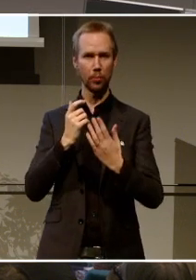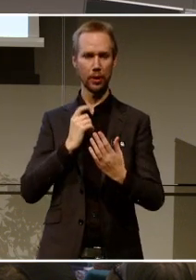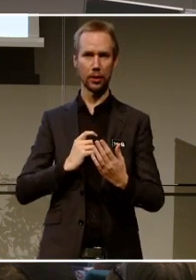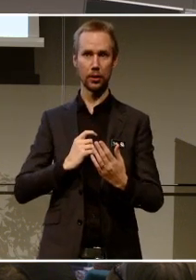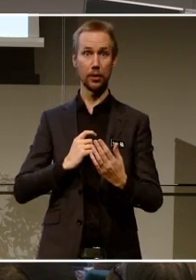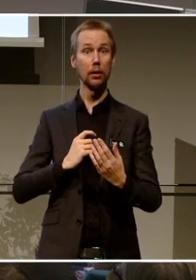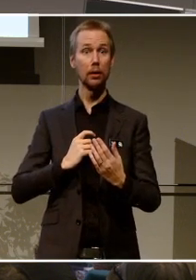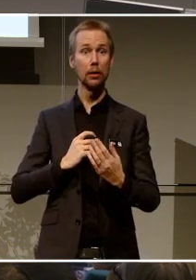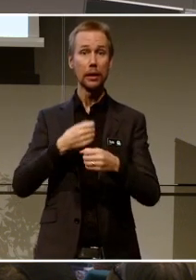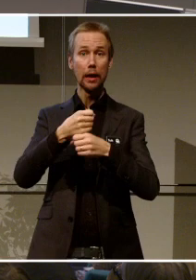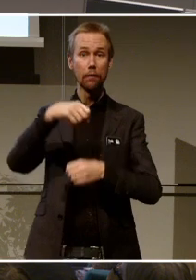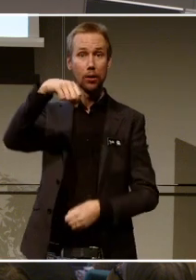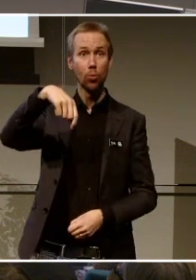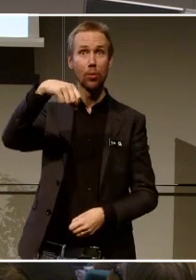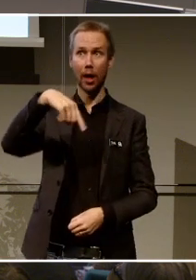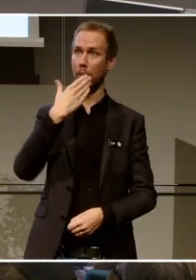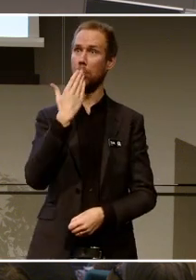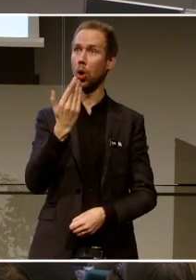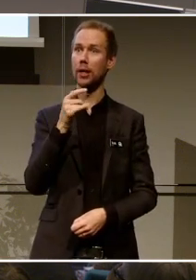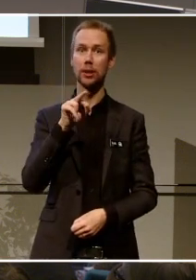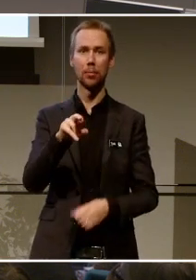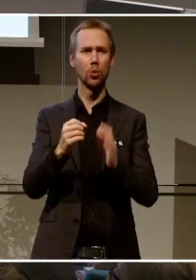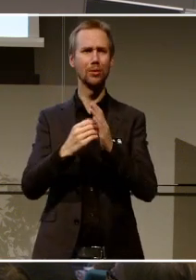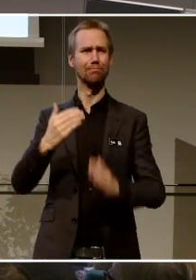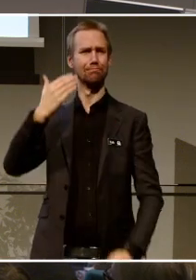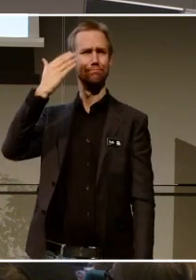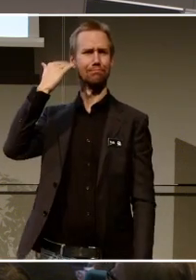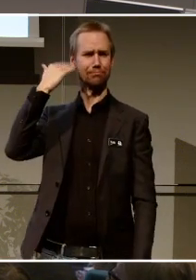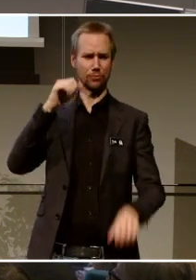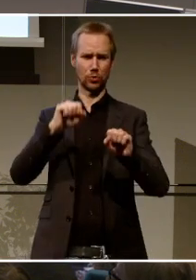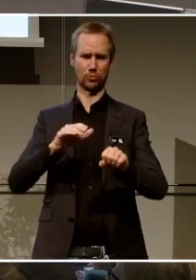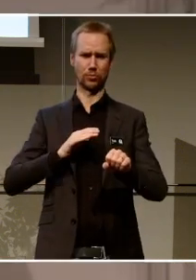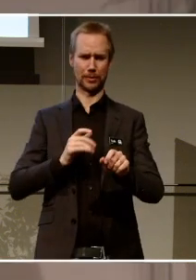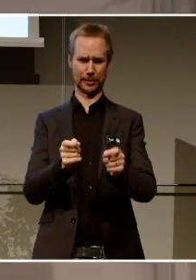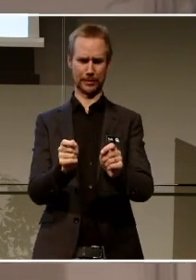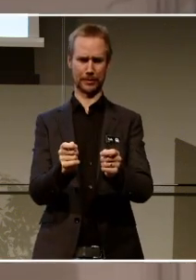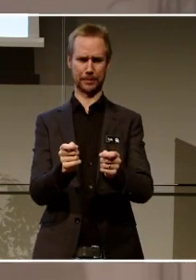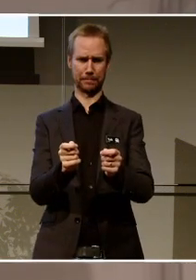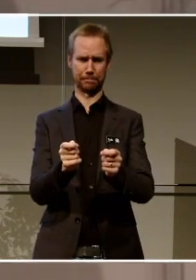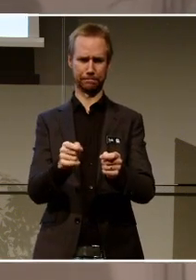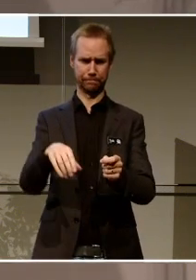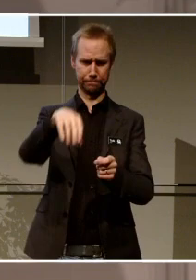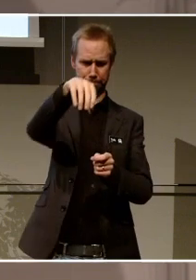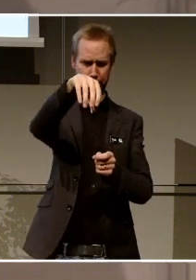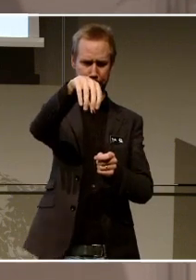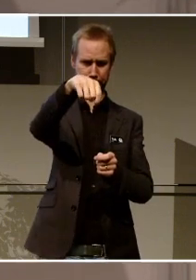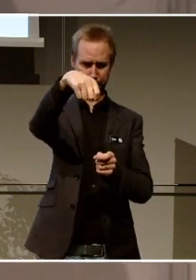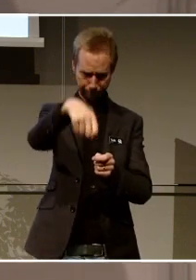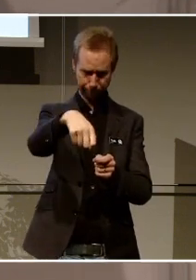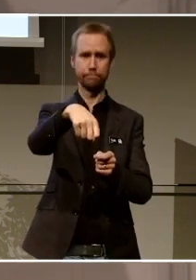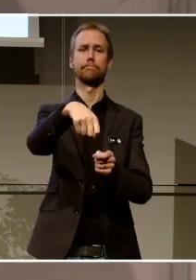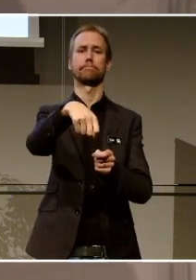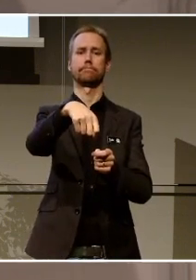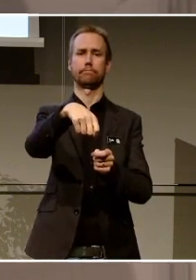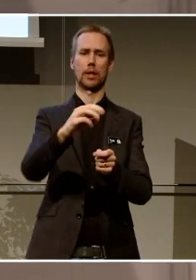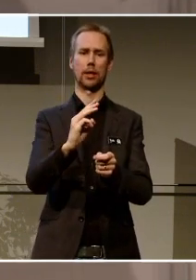kaffekokaren var ju ett sånt exempel. För att förr var det så att då skulle man ställa en kaffekanna. En Melitta på. Och så koka vatten på spisen. Och försiktigt hälla